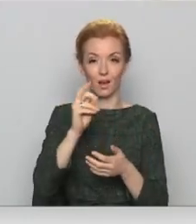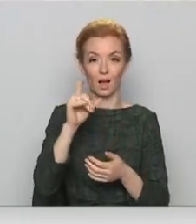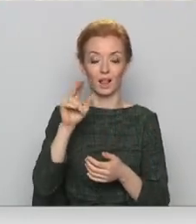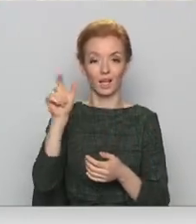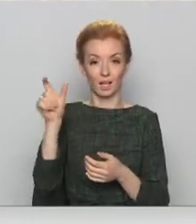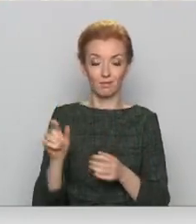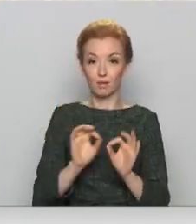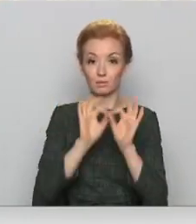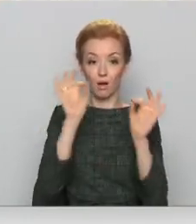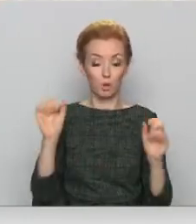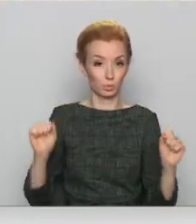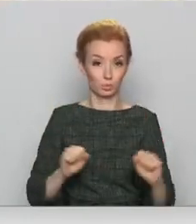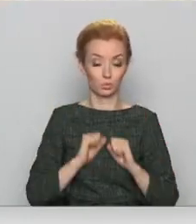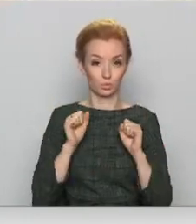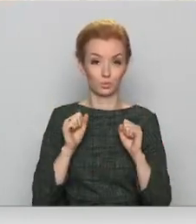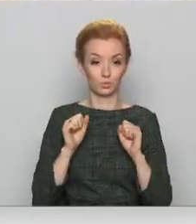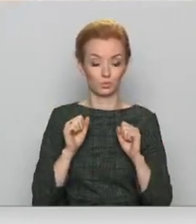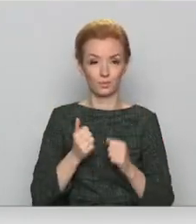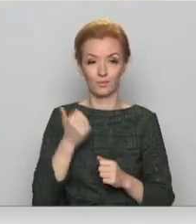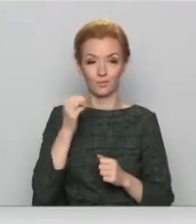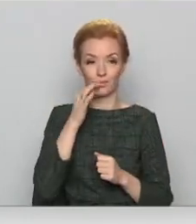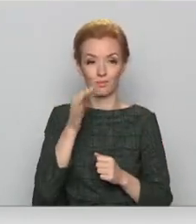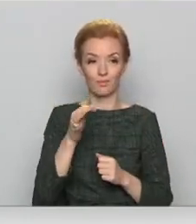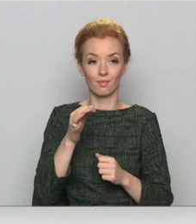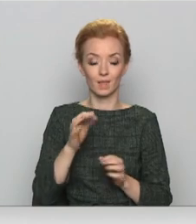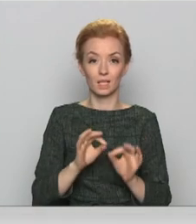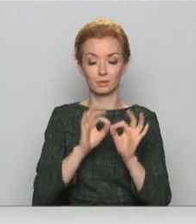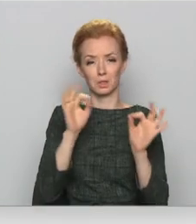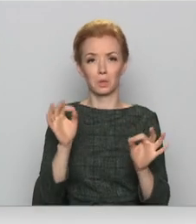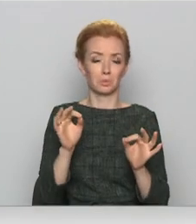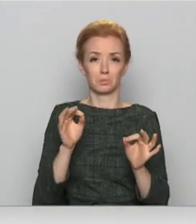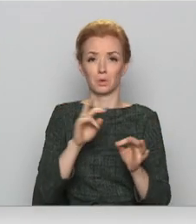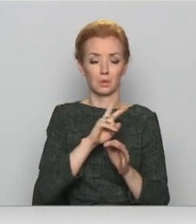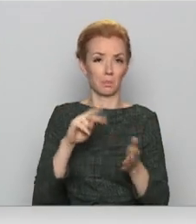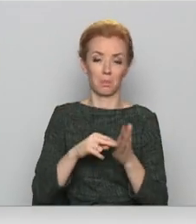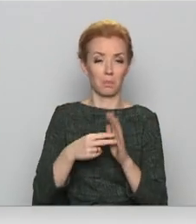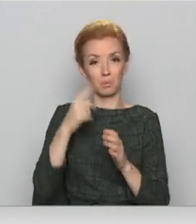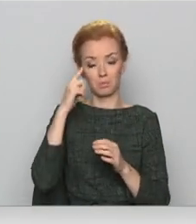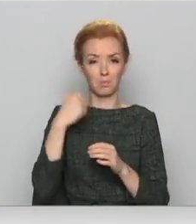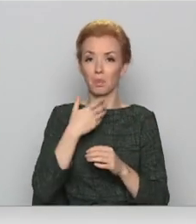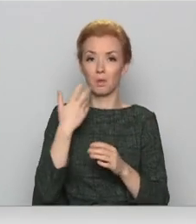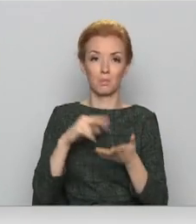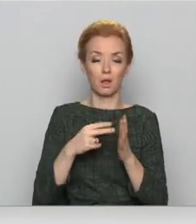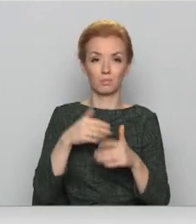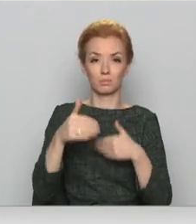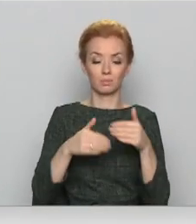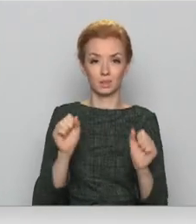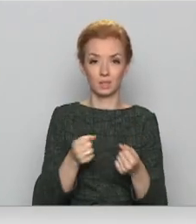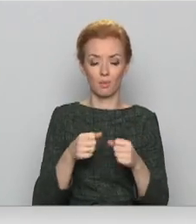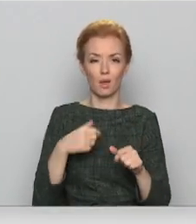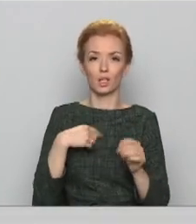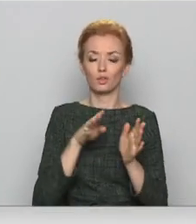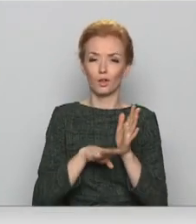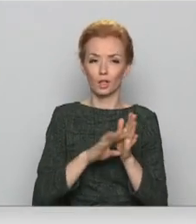sākās pavisam spontāni. Sāku tā diezgan neapdomāti. Man nebija plāns peldēties ziemā. Es vienkārši